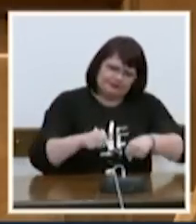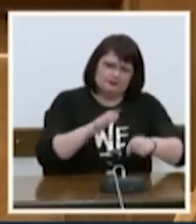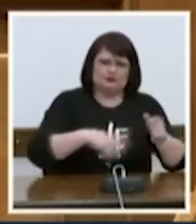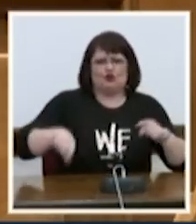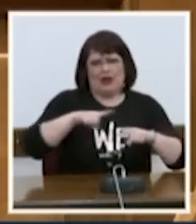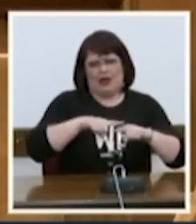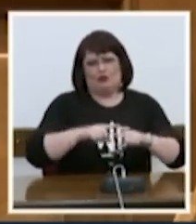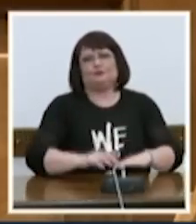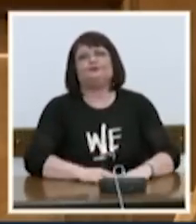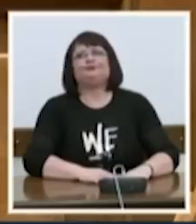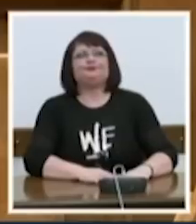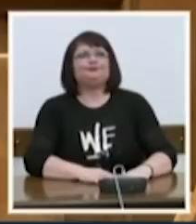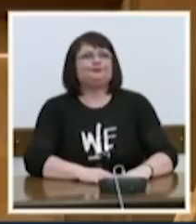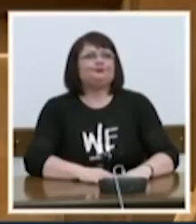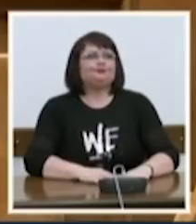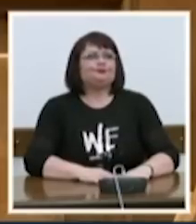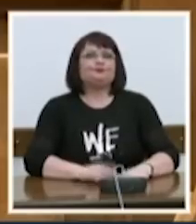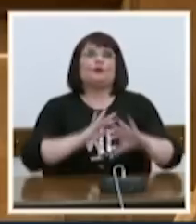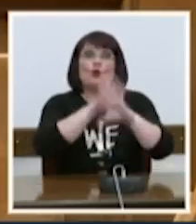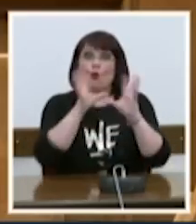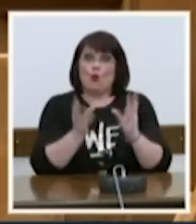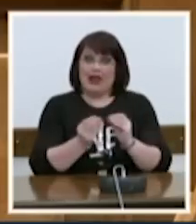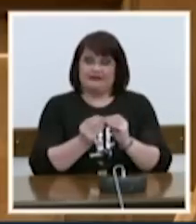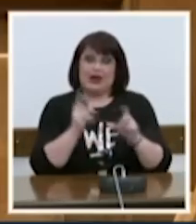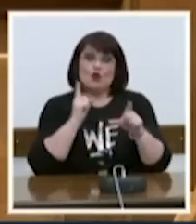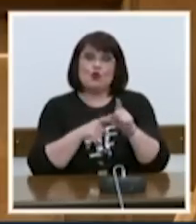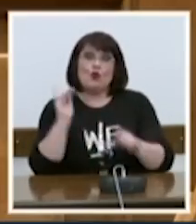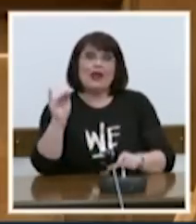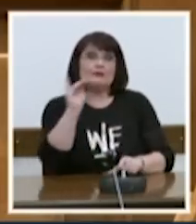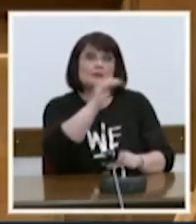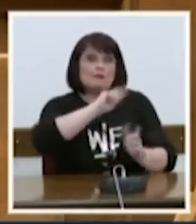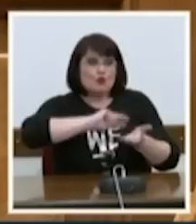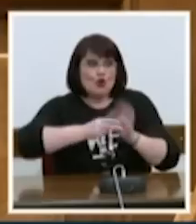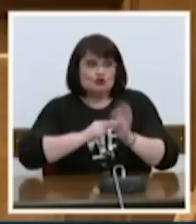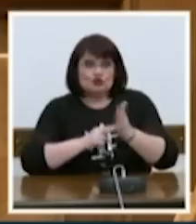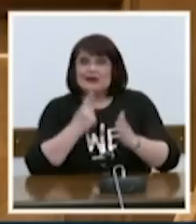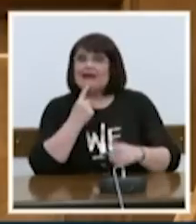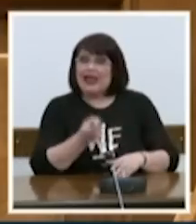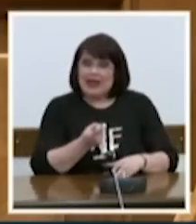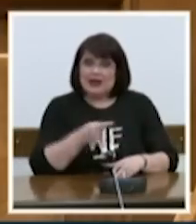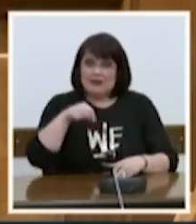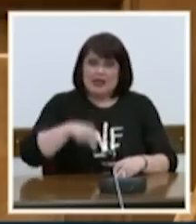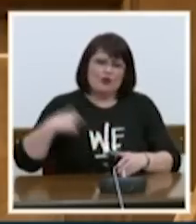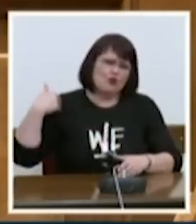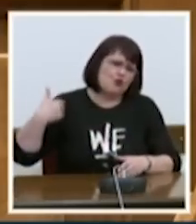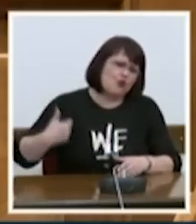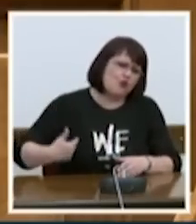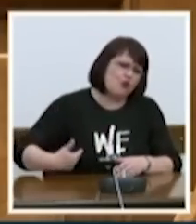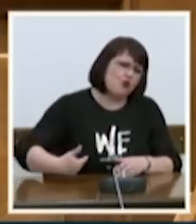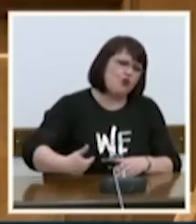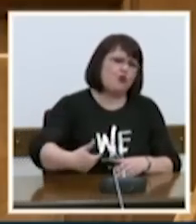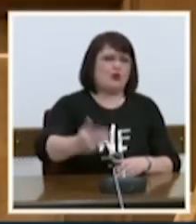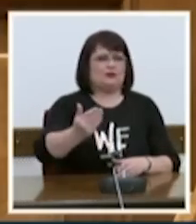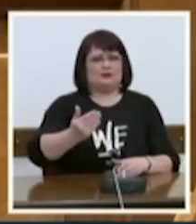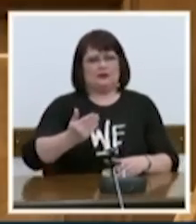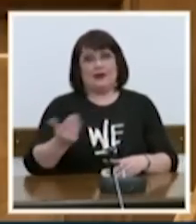Όλα αυτά για τα οποία προειδοποιούσε το Κομμουνιστικό Κόμμα Ελλάδας σε αυτή τη μακρά προεκλογική περίοδο είναι